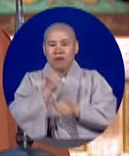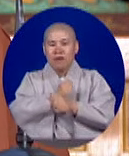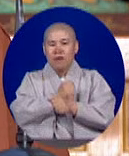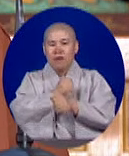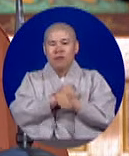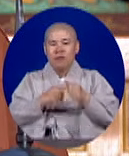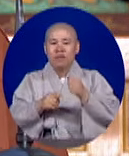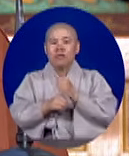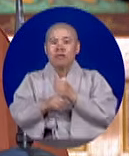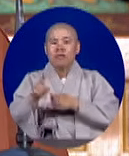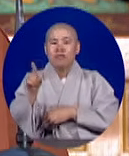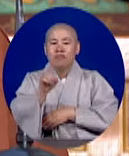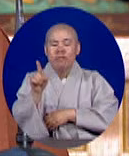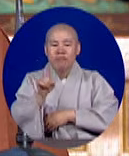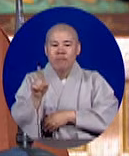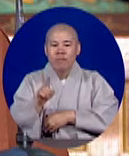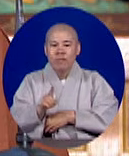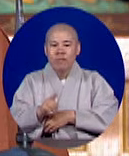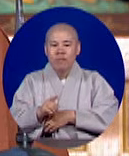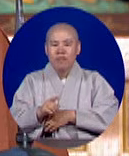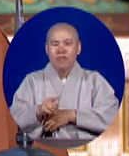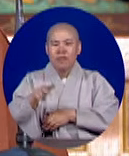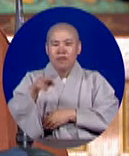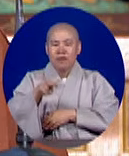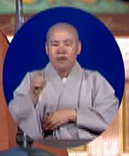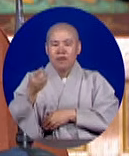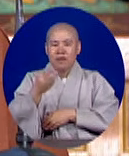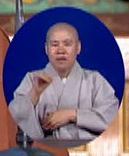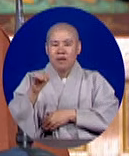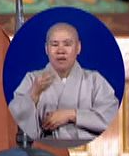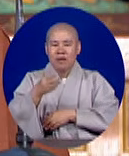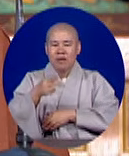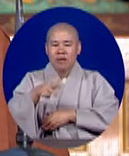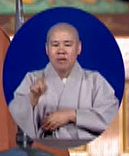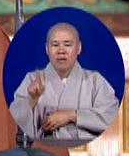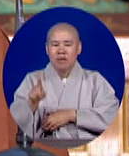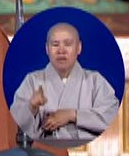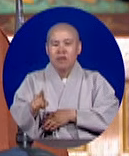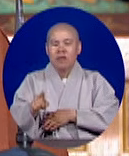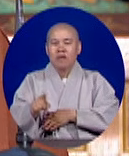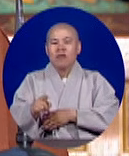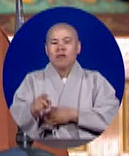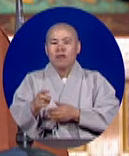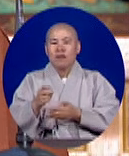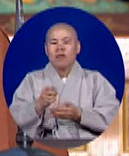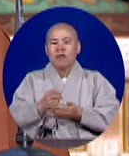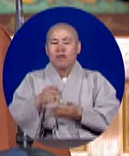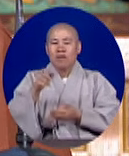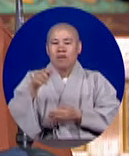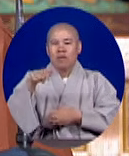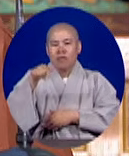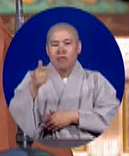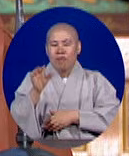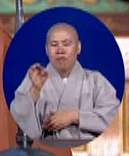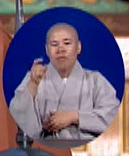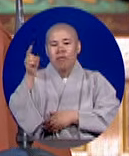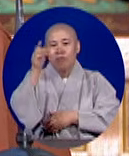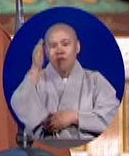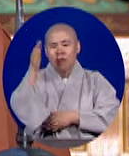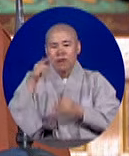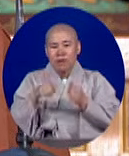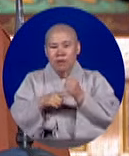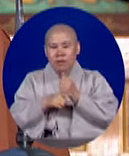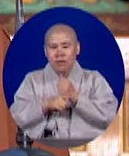공하다는 의미는 뭐냐? 사리자여, 제법 공상은 제법은